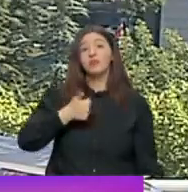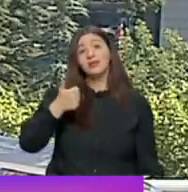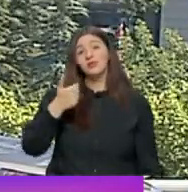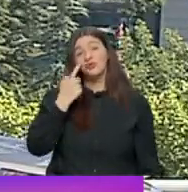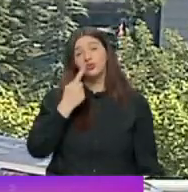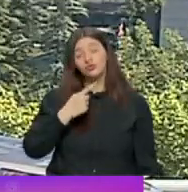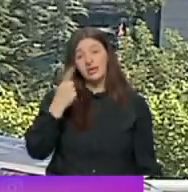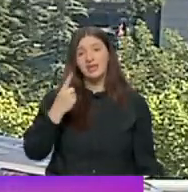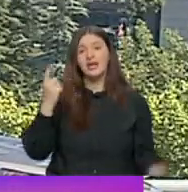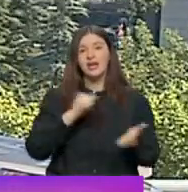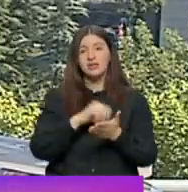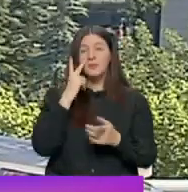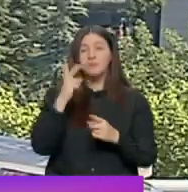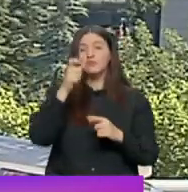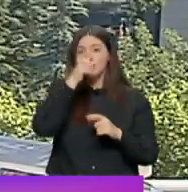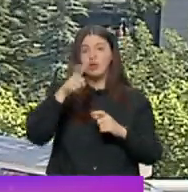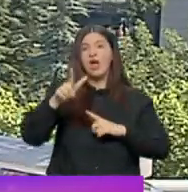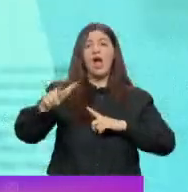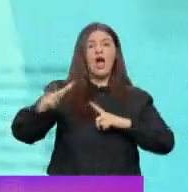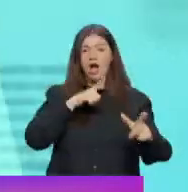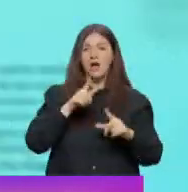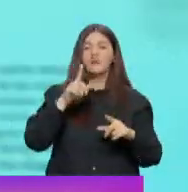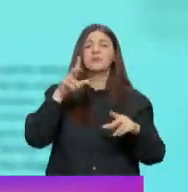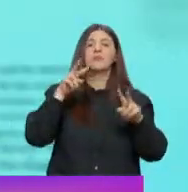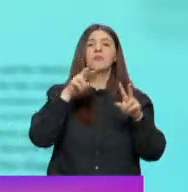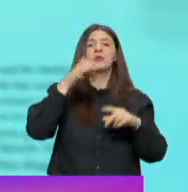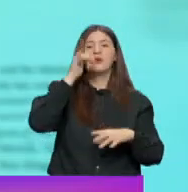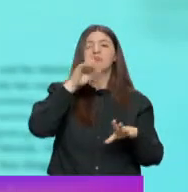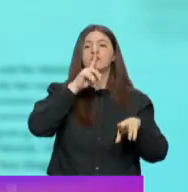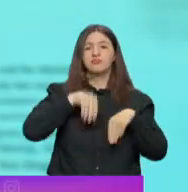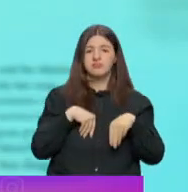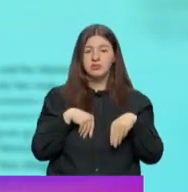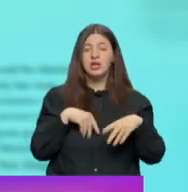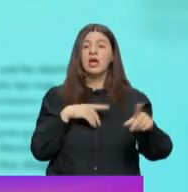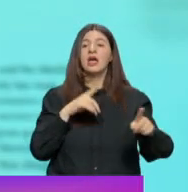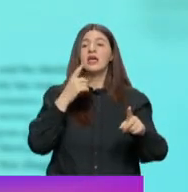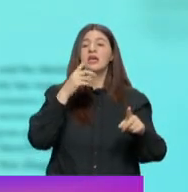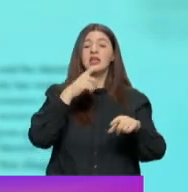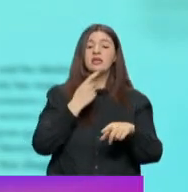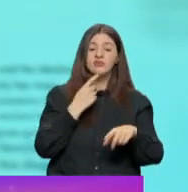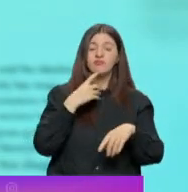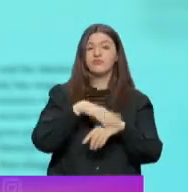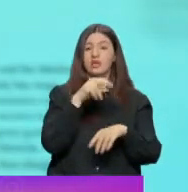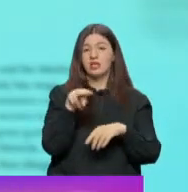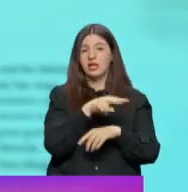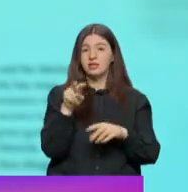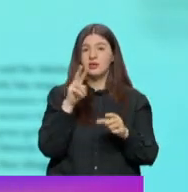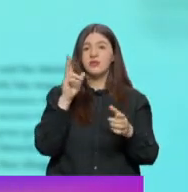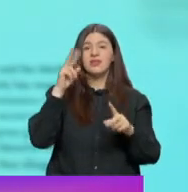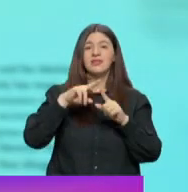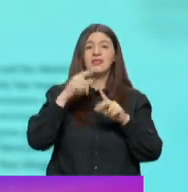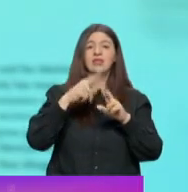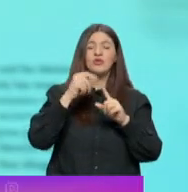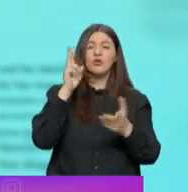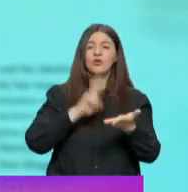olursak, Türkiye'de esti, Madrid'de sustu. İsveç ve Finlandiya'nın NATO üyeliği başvurularıyla ilgili